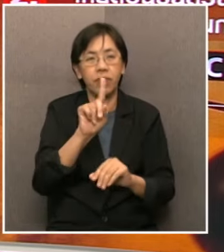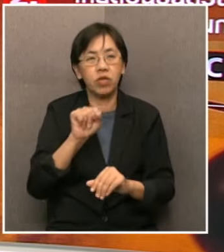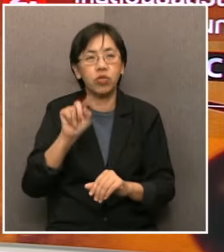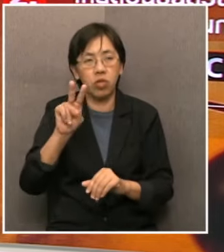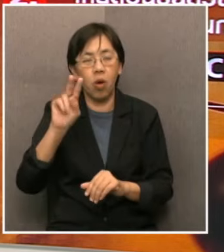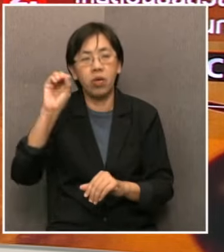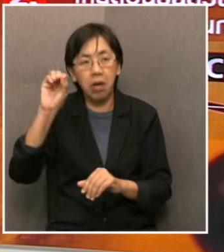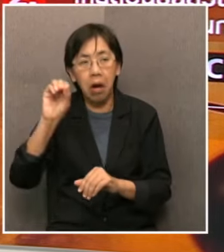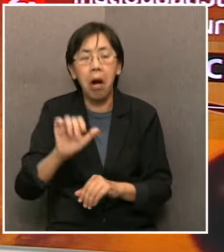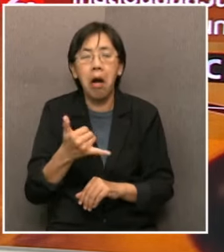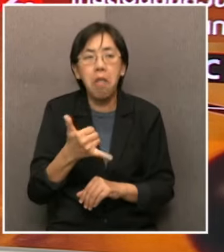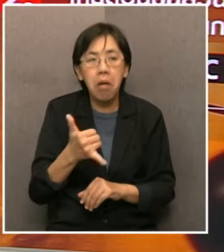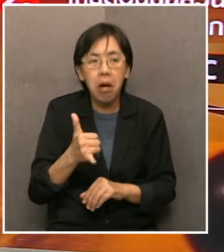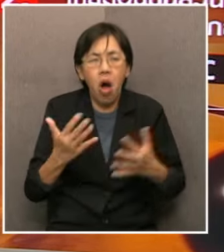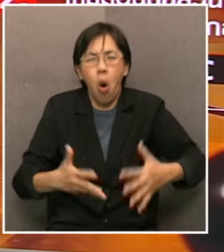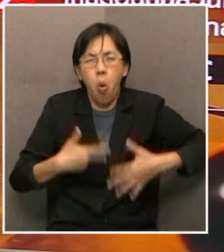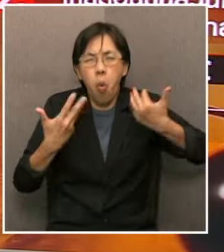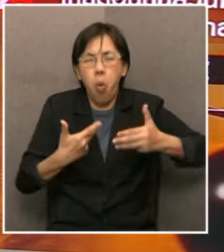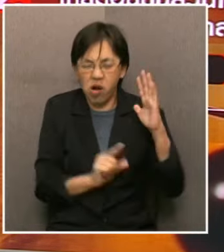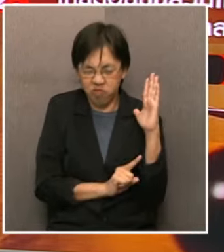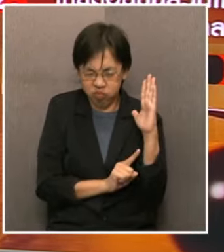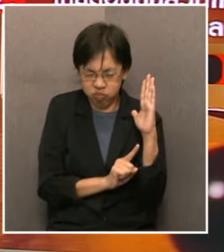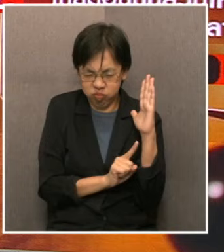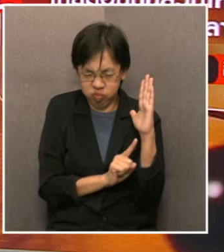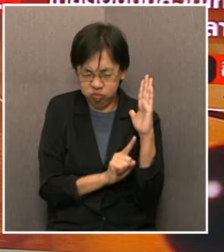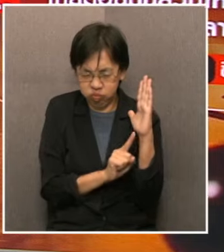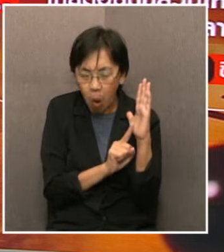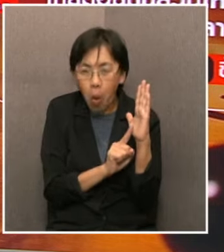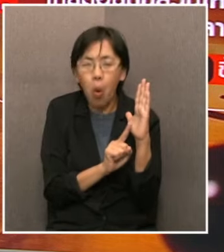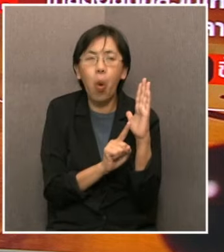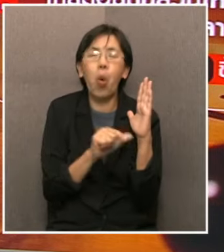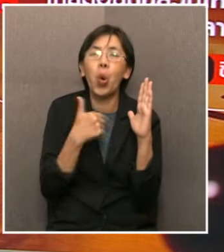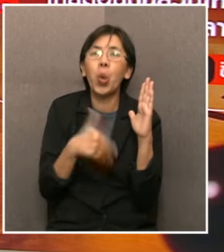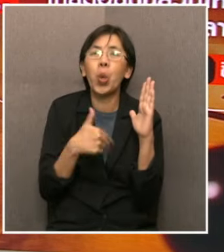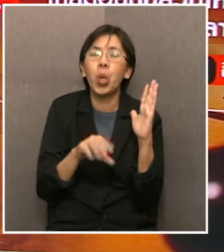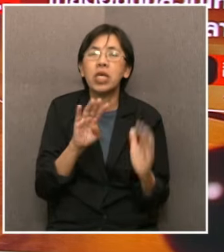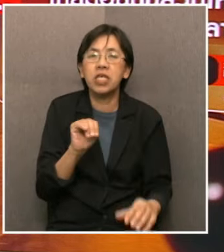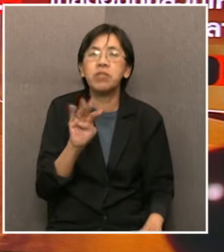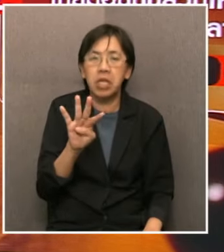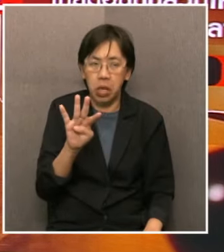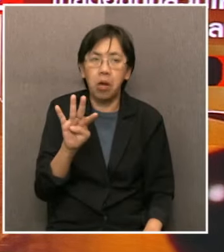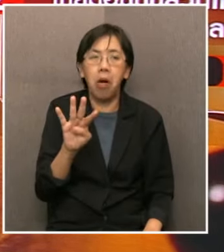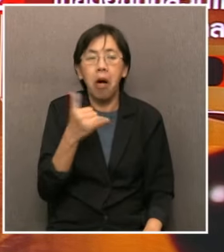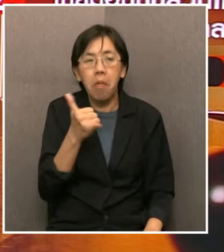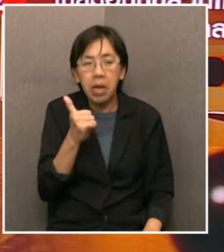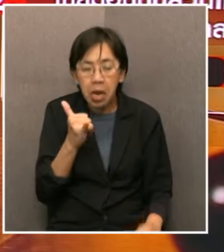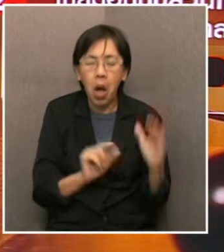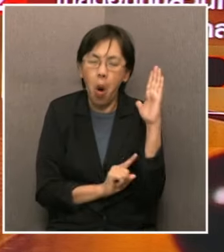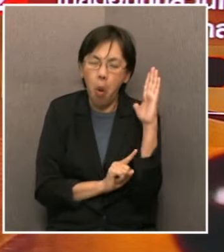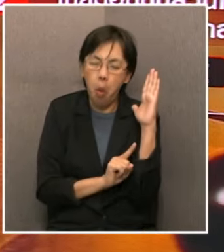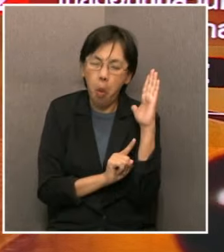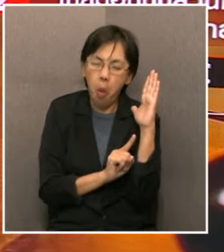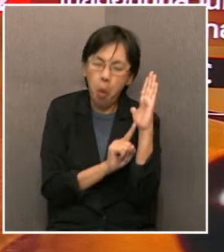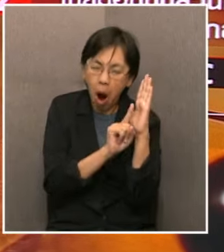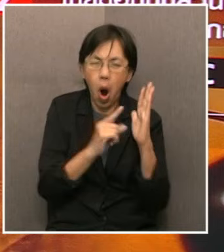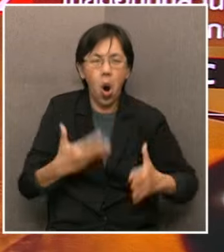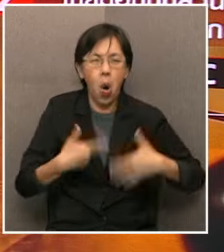จะมบางพื้นที่นะครัทอณภูมิสูงครับร้อนไปนะครัอณภูมิทะลุ 44 องศาเซลเซีสคบพ้นที่จะถึง 44.5